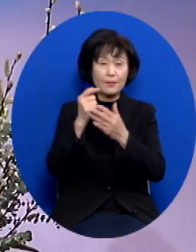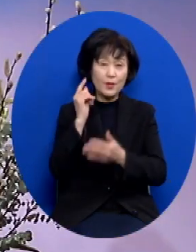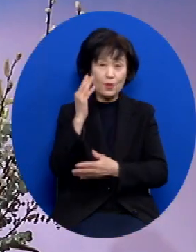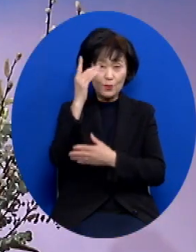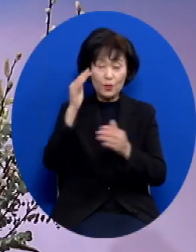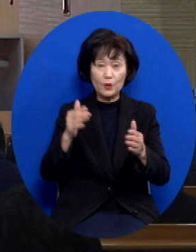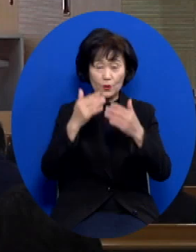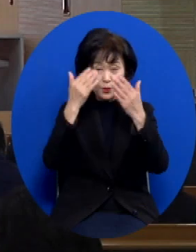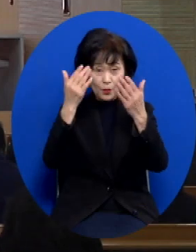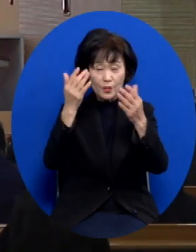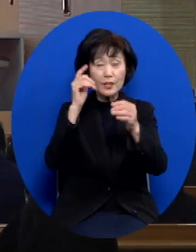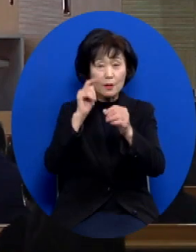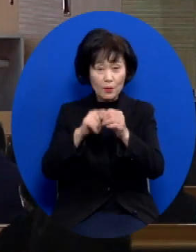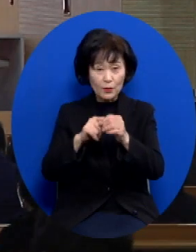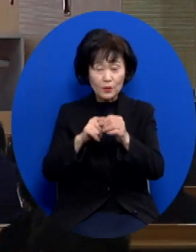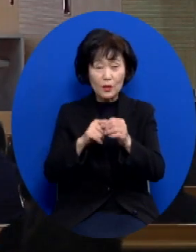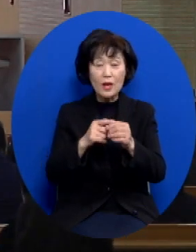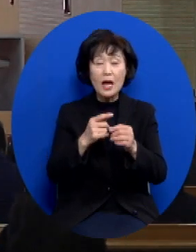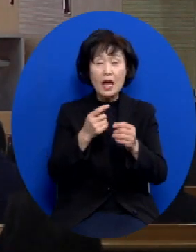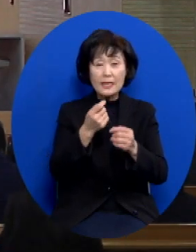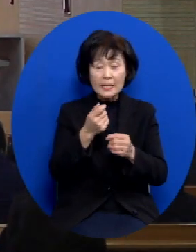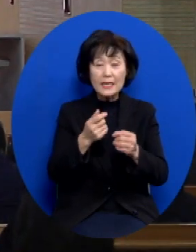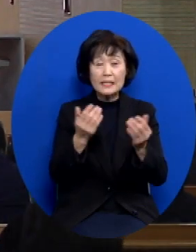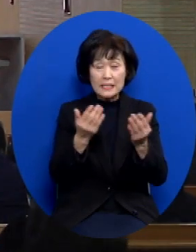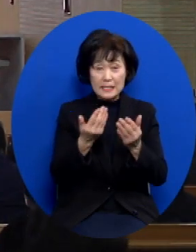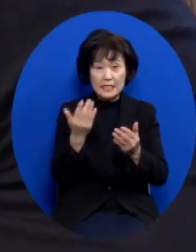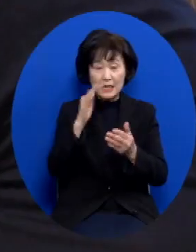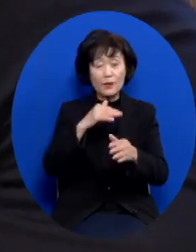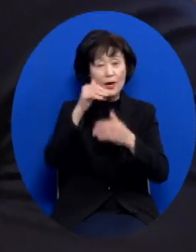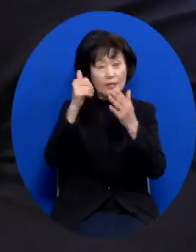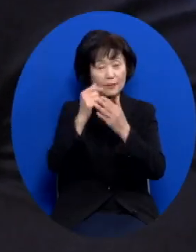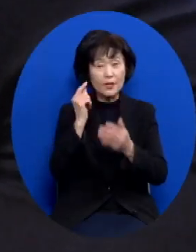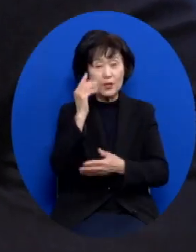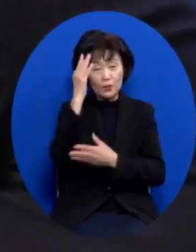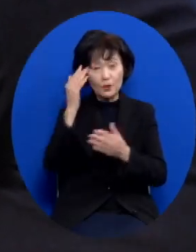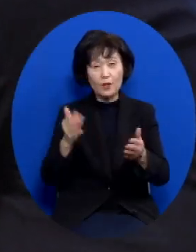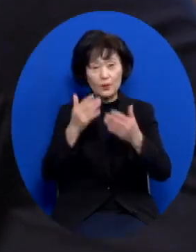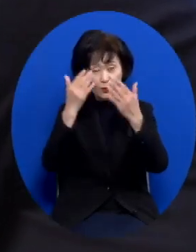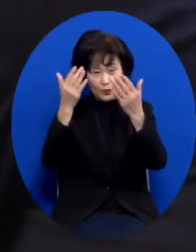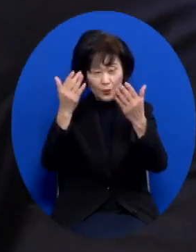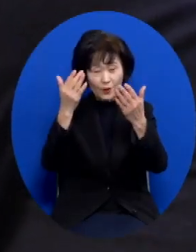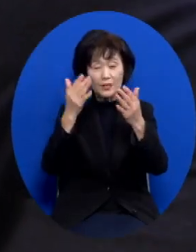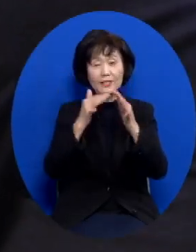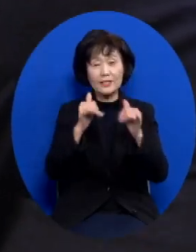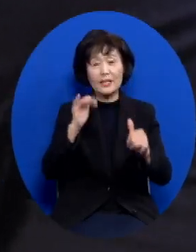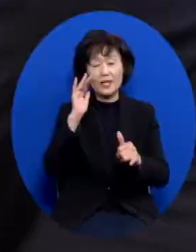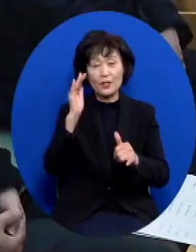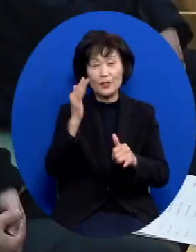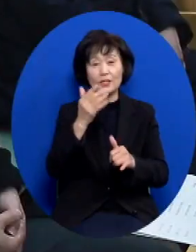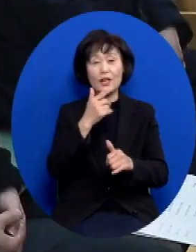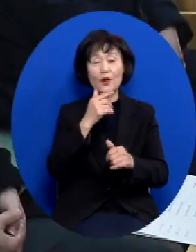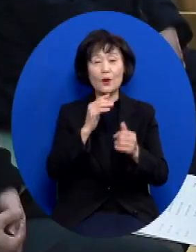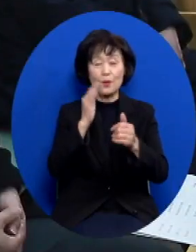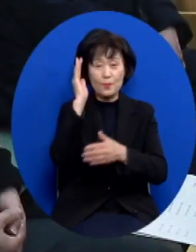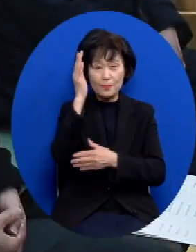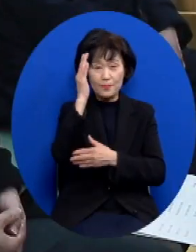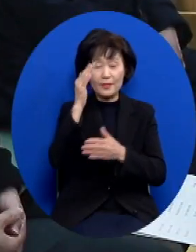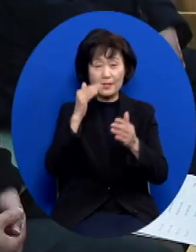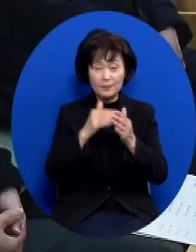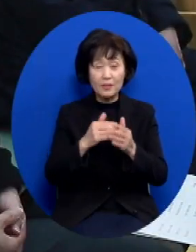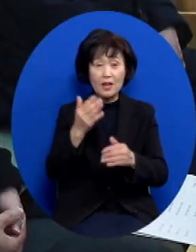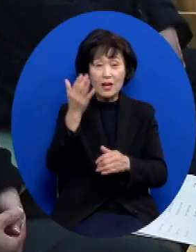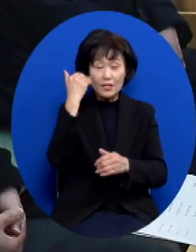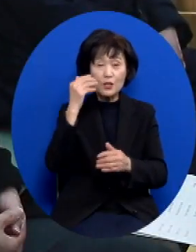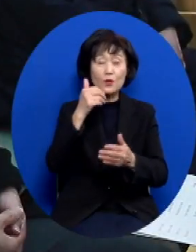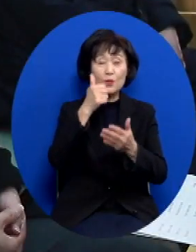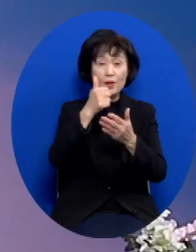위함이라며 사소한 모든 일에 하나님께 영광을 돌리는 우리가 되길 바란다고 전했습니다. 이어 직전 임원에게 감사패를